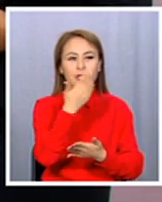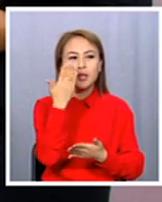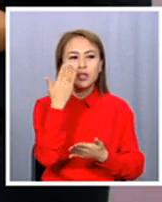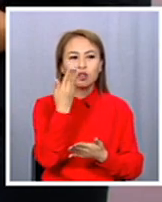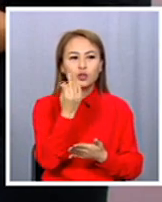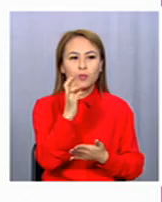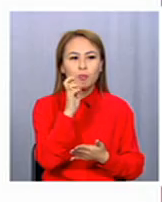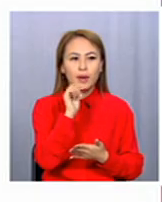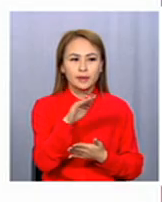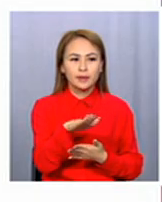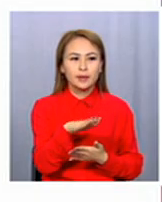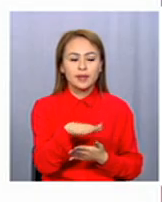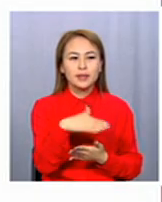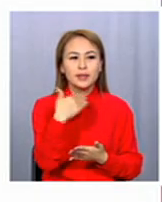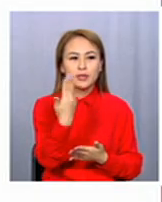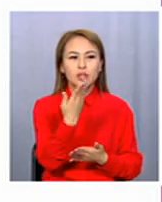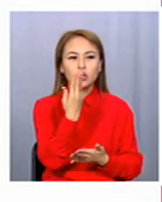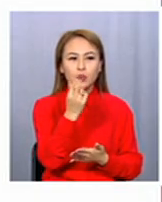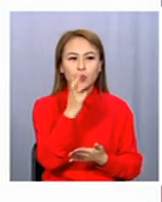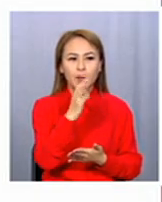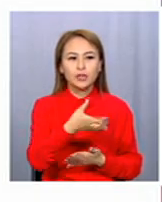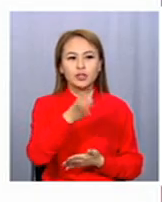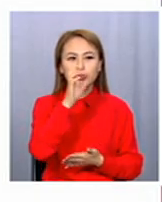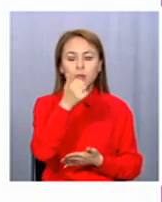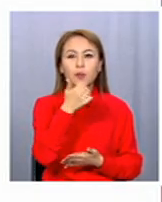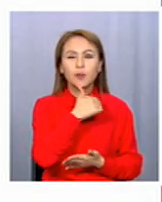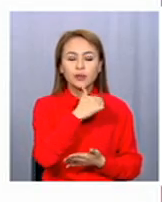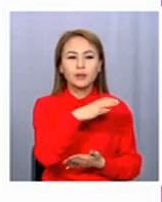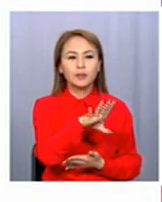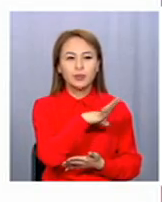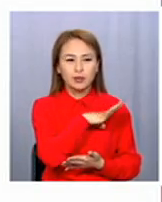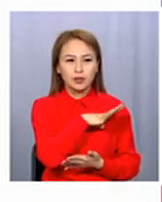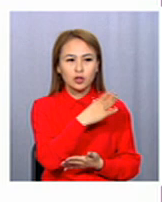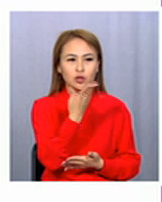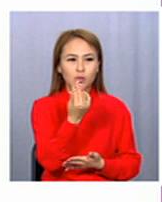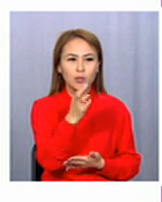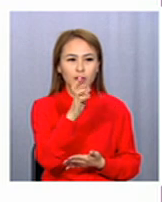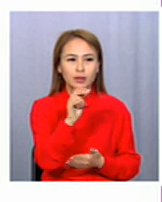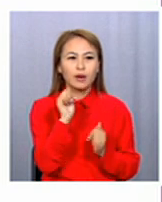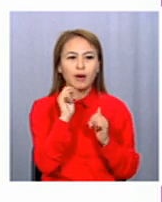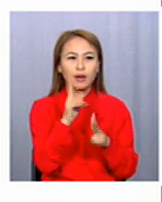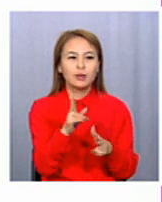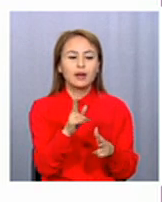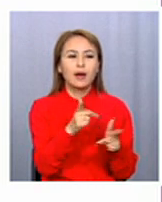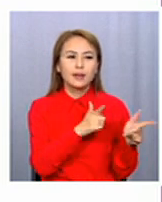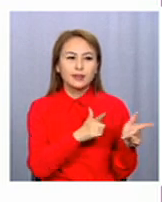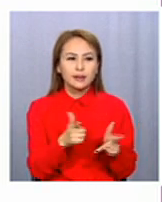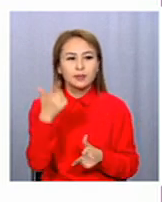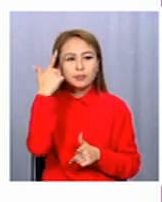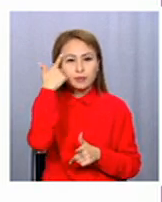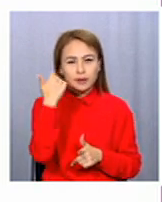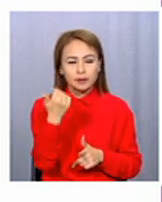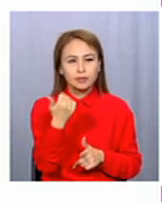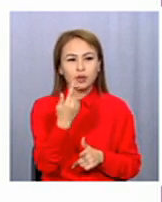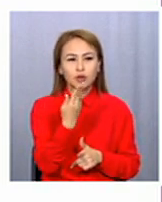Шұбат. Сен шұбат ішіп көрдің бе? Шұбатты қалай әзірлейтінін білесің